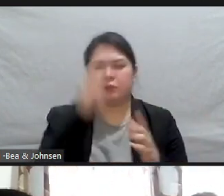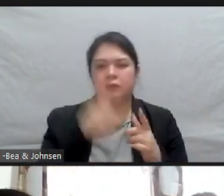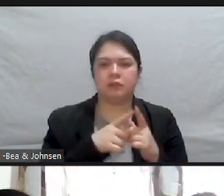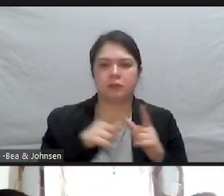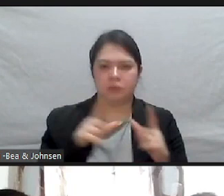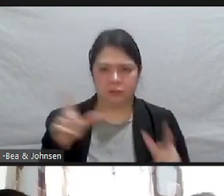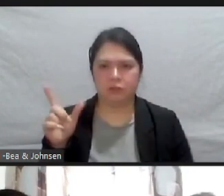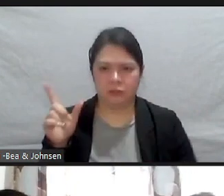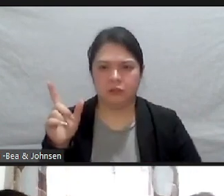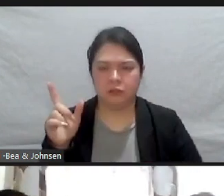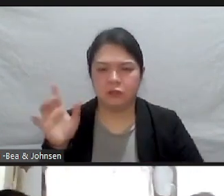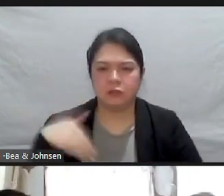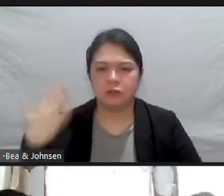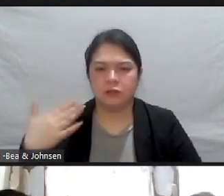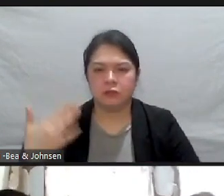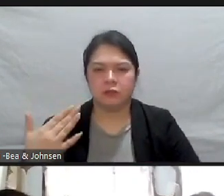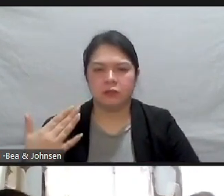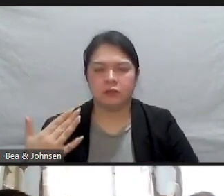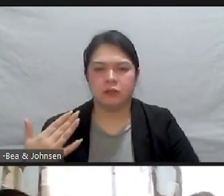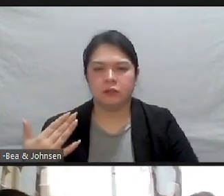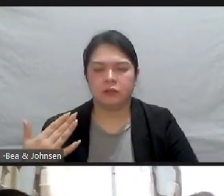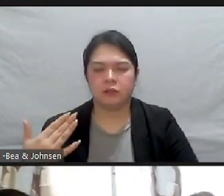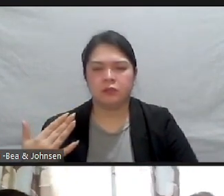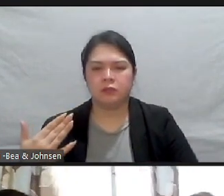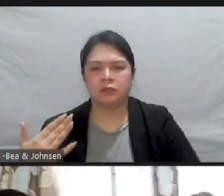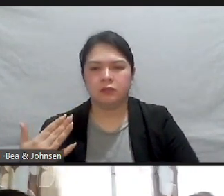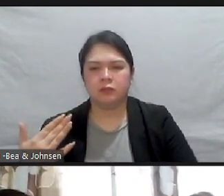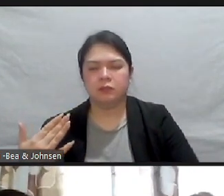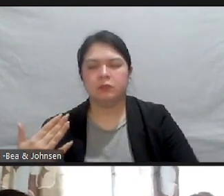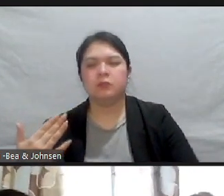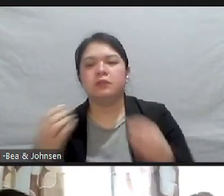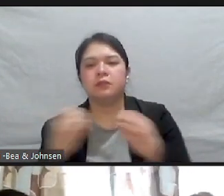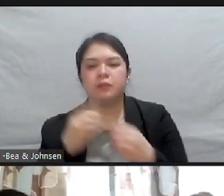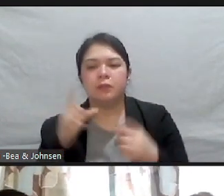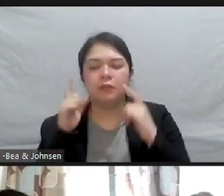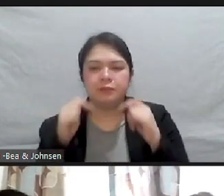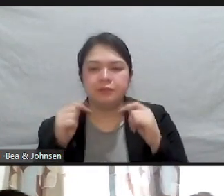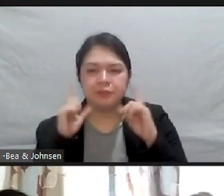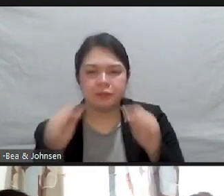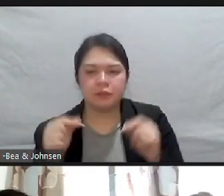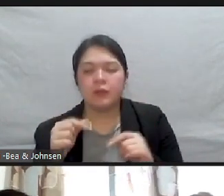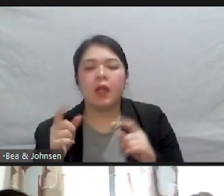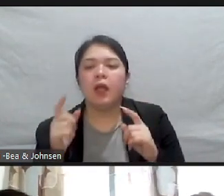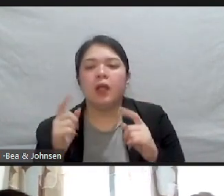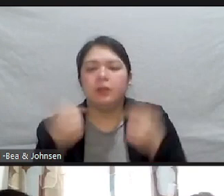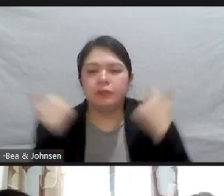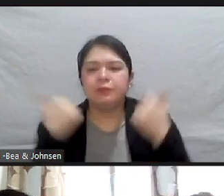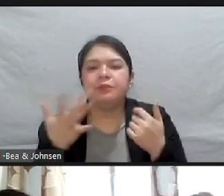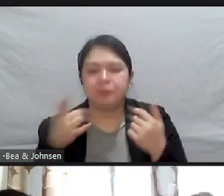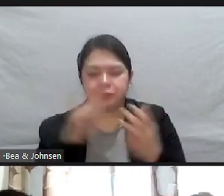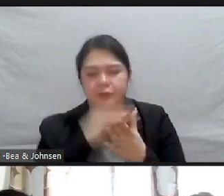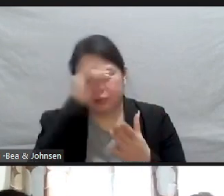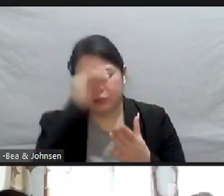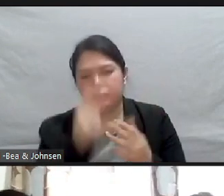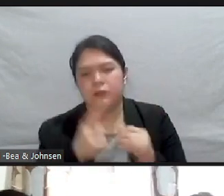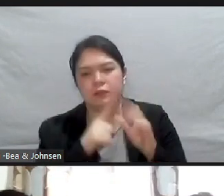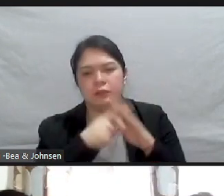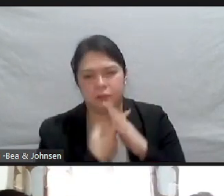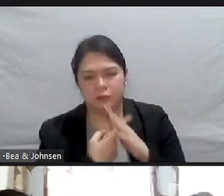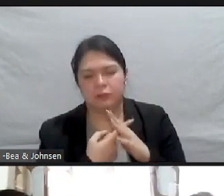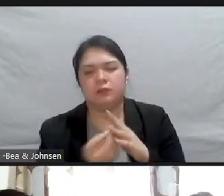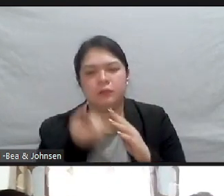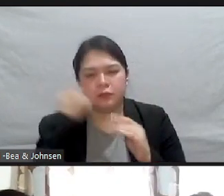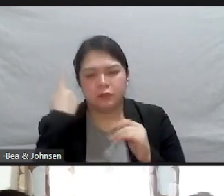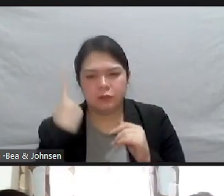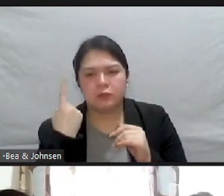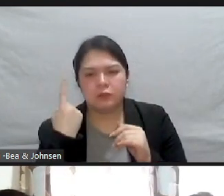natin eventually, no? At mas magiging ano pa nga, mabilis ang pagkatuto dahil nagsisimula sila sa pag-intindi mula